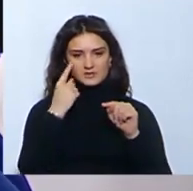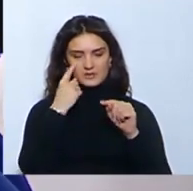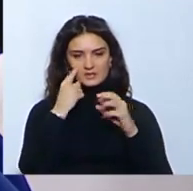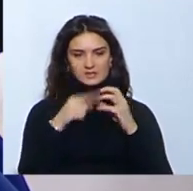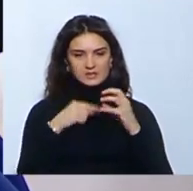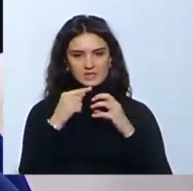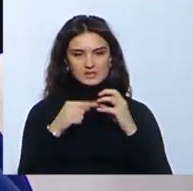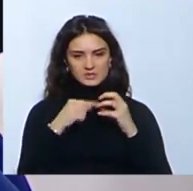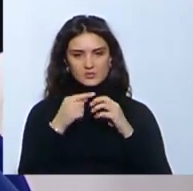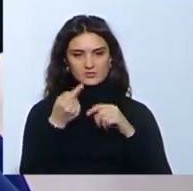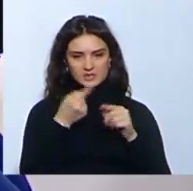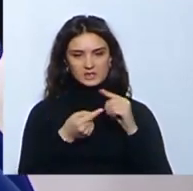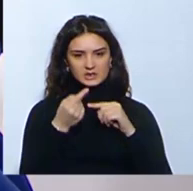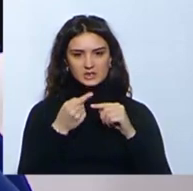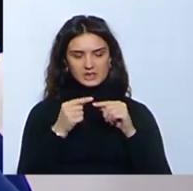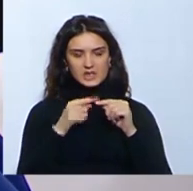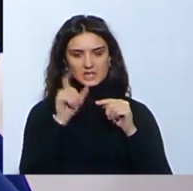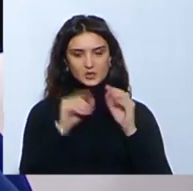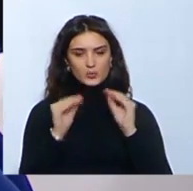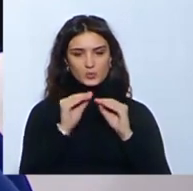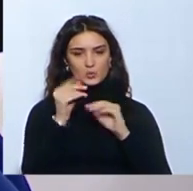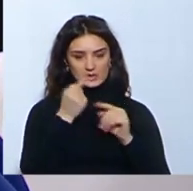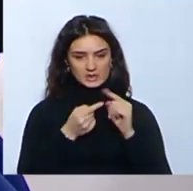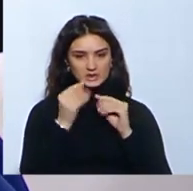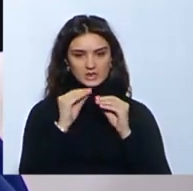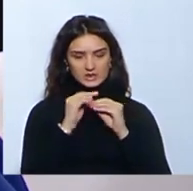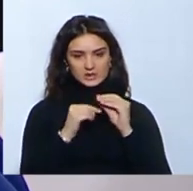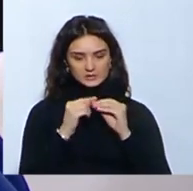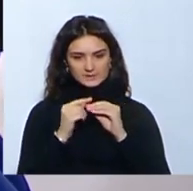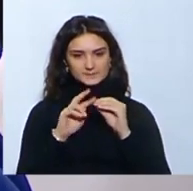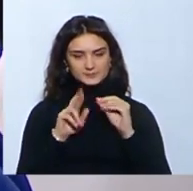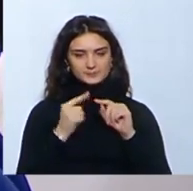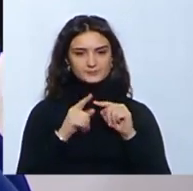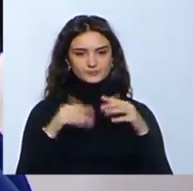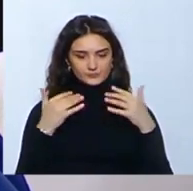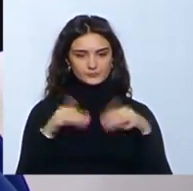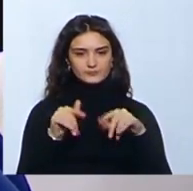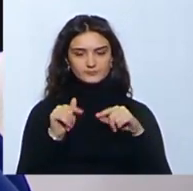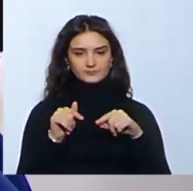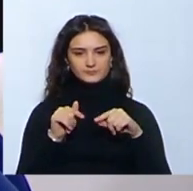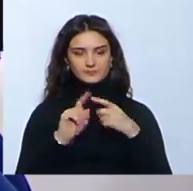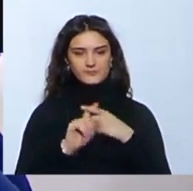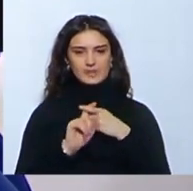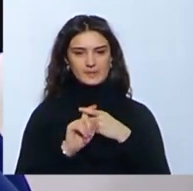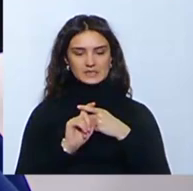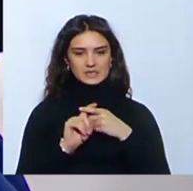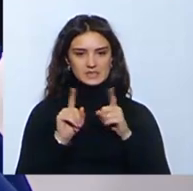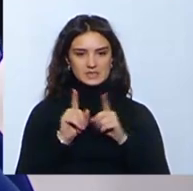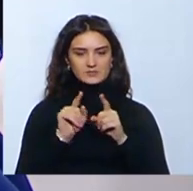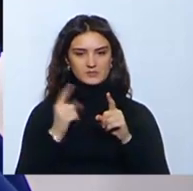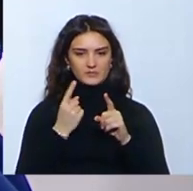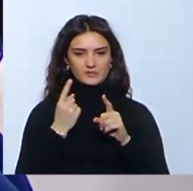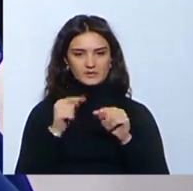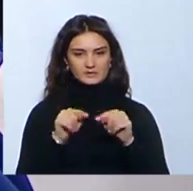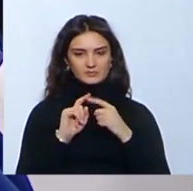კაკლის მთლიანობის აღდგენა, ანატომიური მთლიანობის აღდგენა და უკვე ინფექციასთან, ასე ვთქვათ,